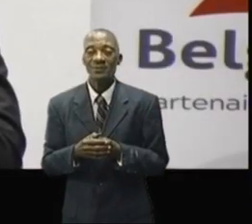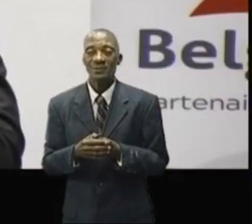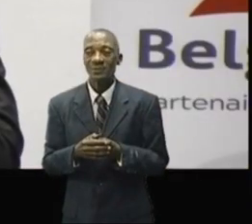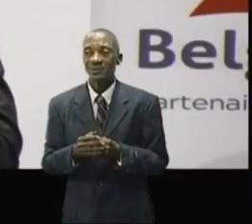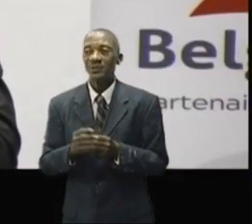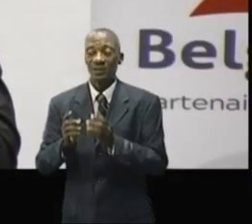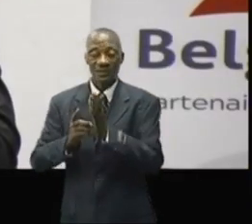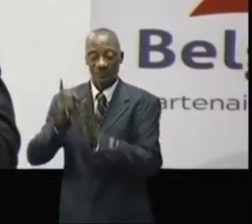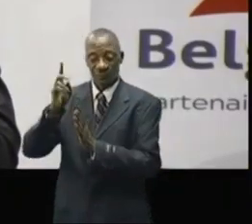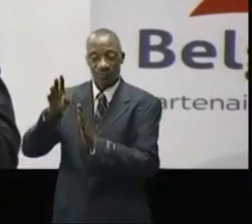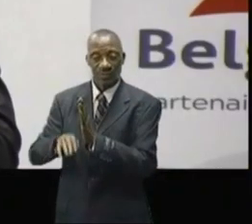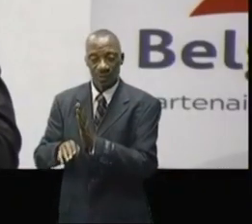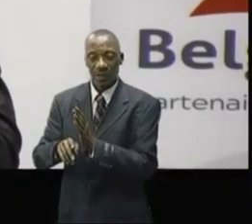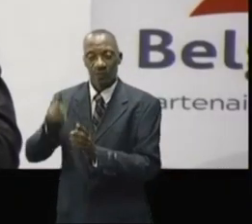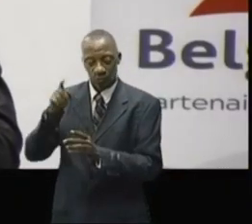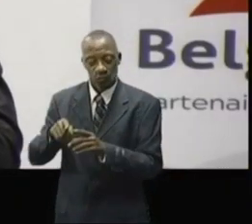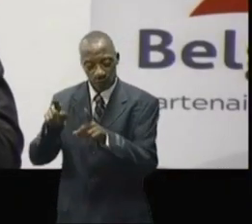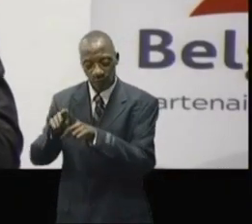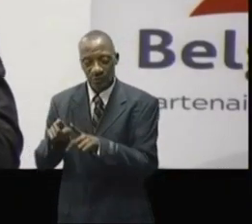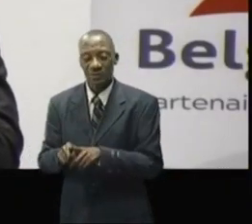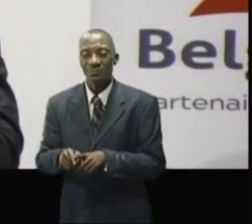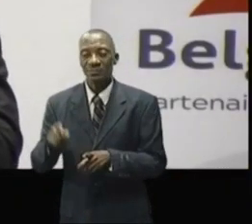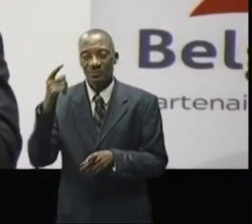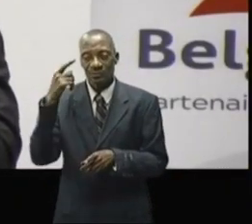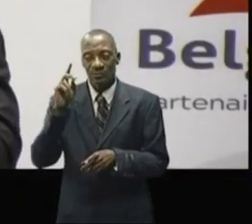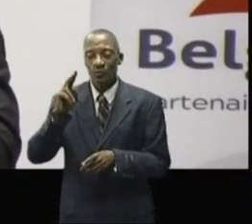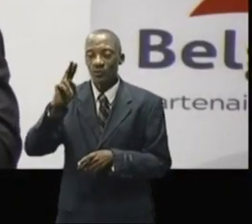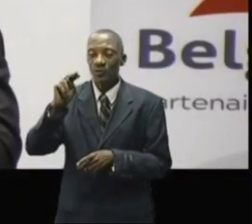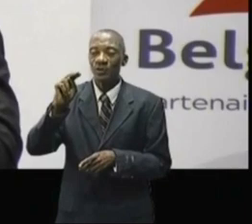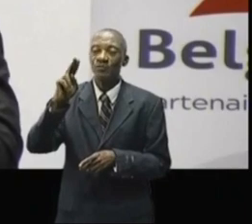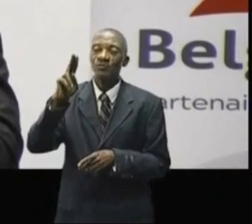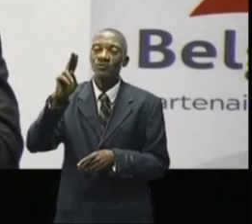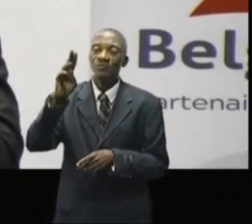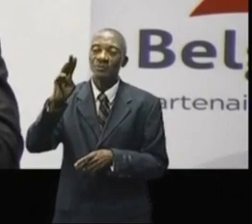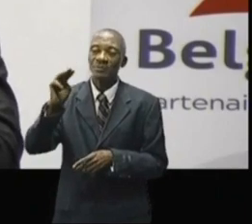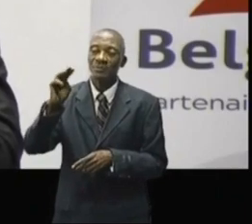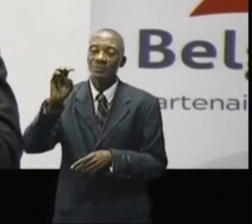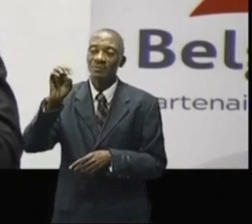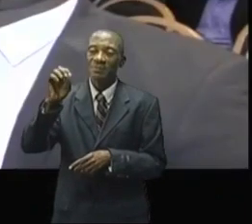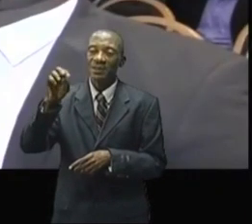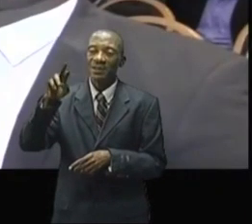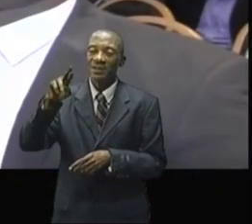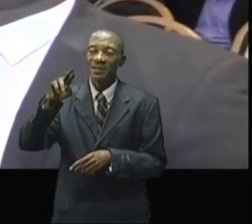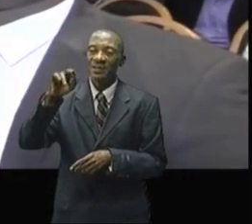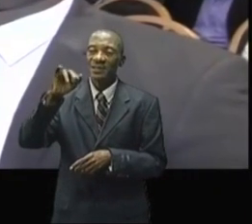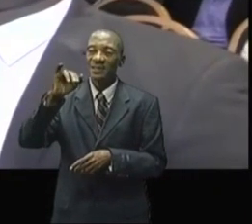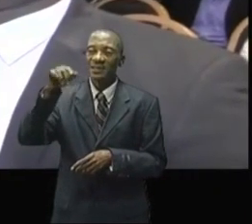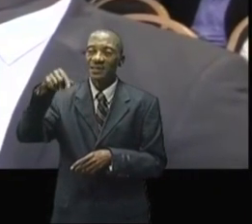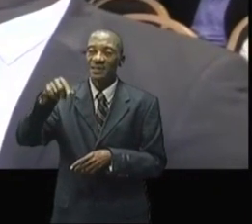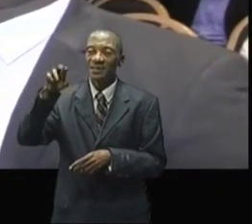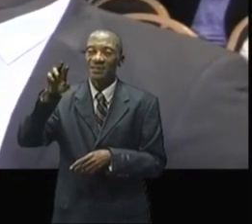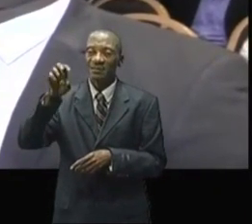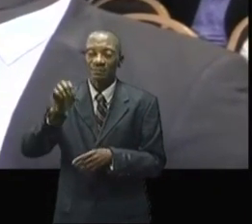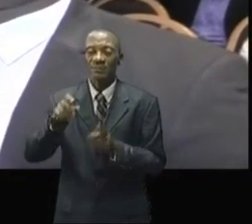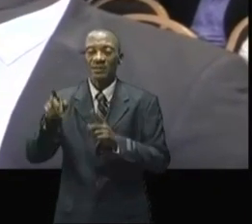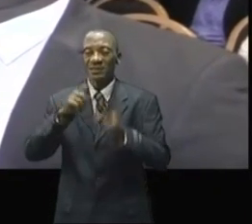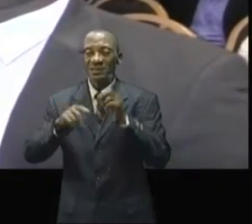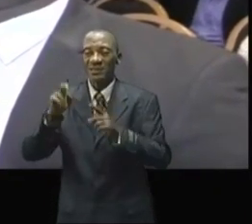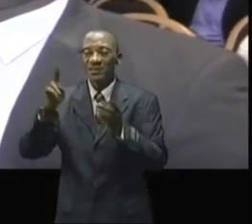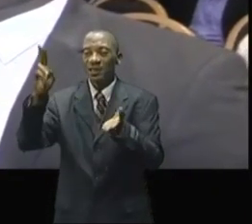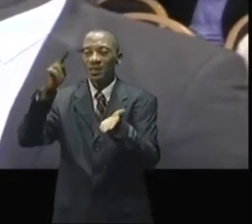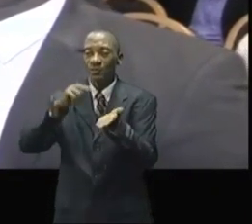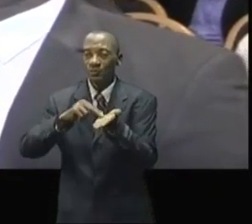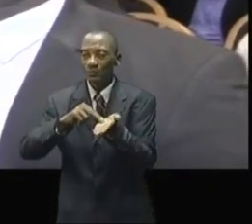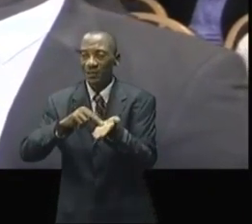textes spécifiques donnaient quelques allusions à la question du numérique ou pourvoyaient des